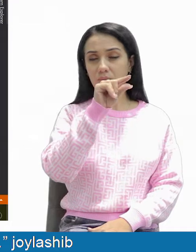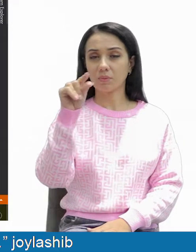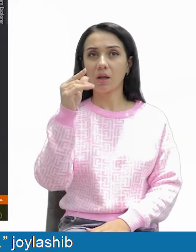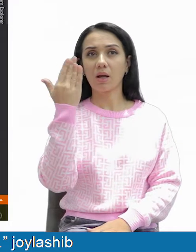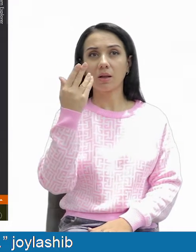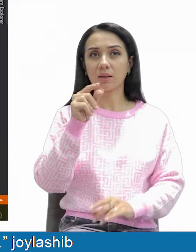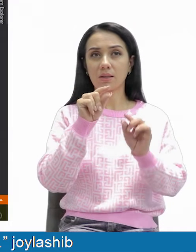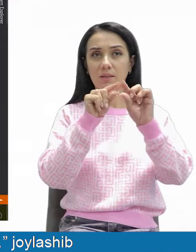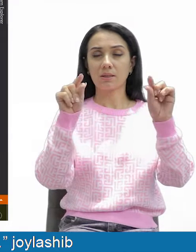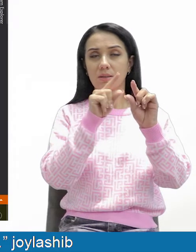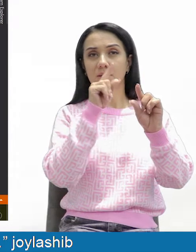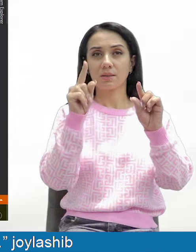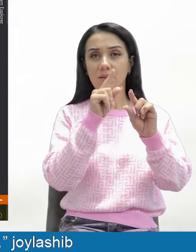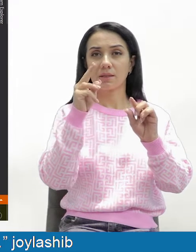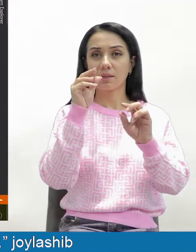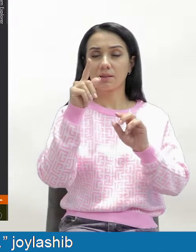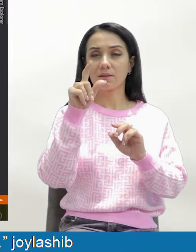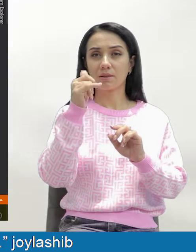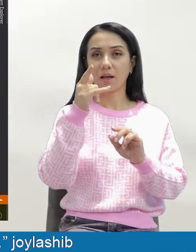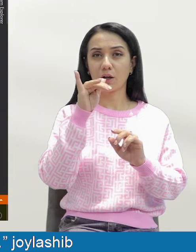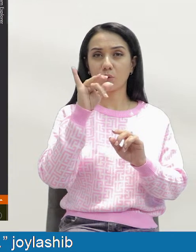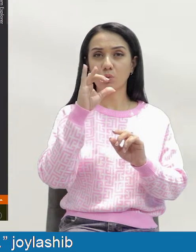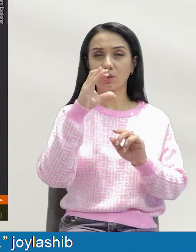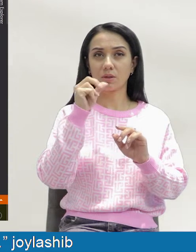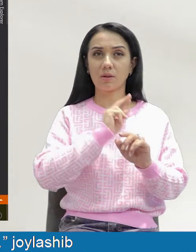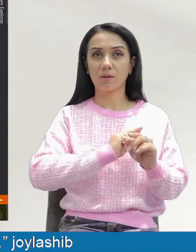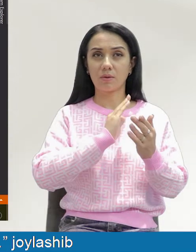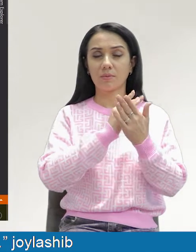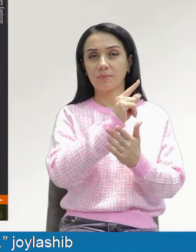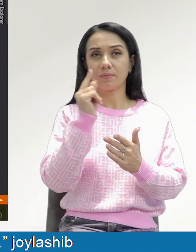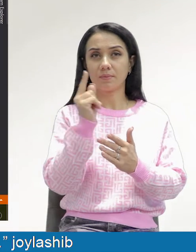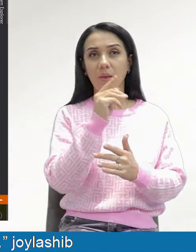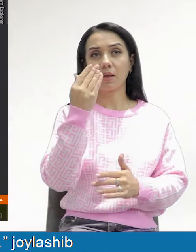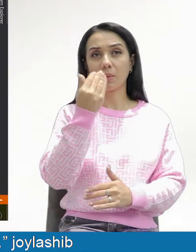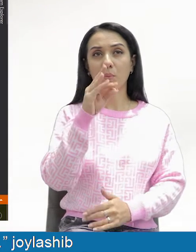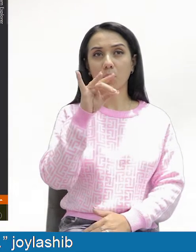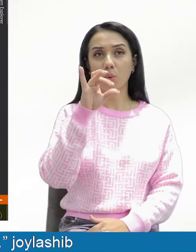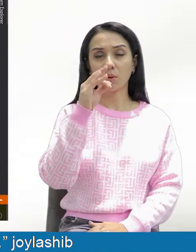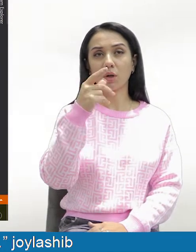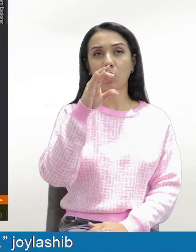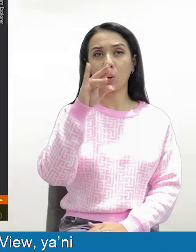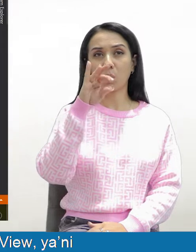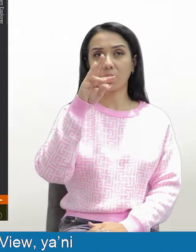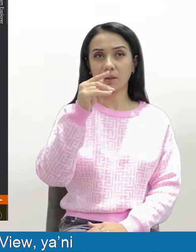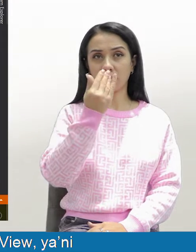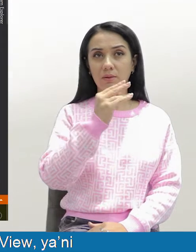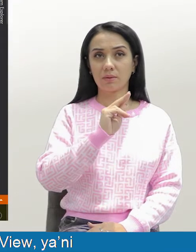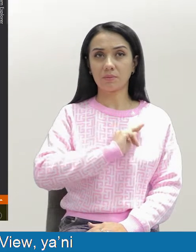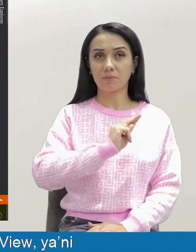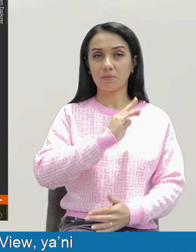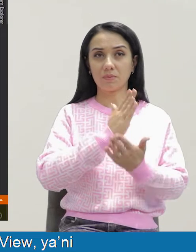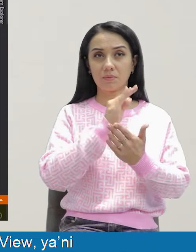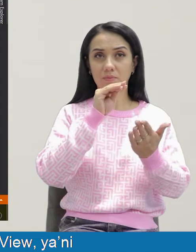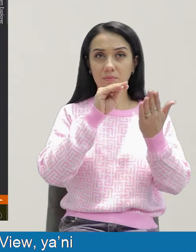qanaqadir zagruzka ketadi. Zagruzkalar ketib turadi. Mana endi progress bar o'sha loading mana joylashtiribdi. Mana